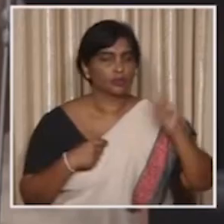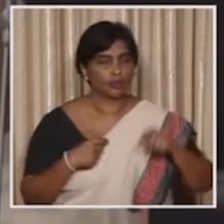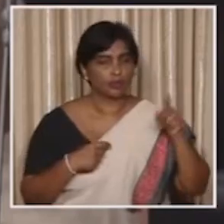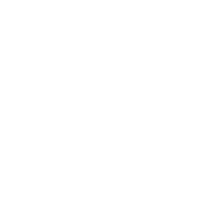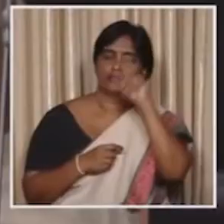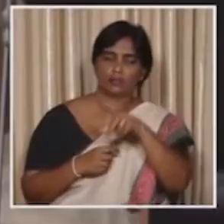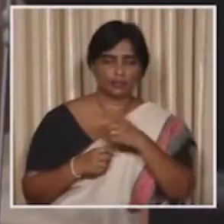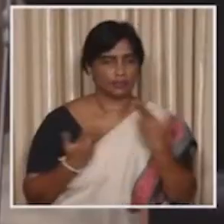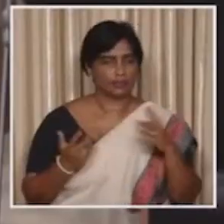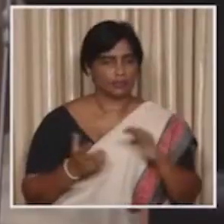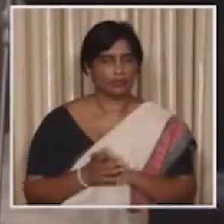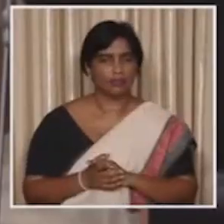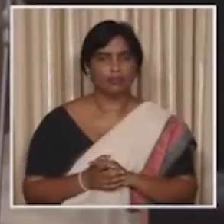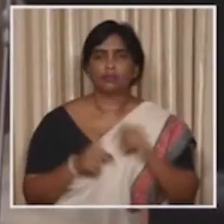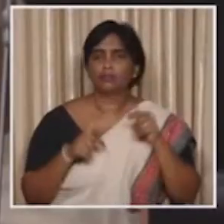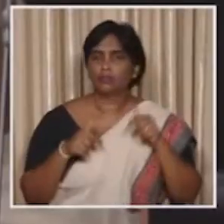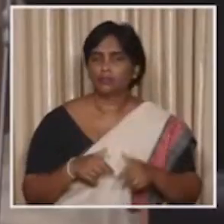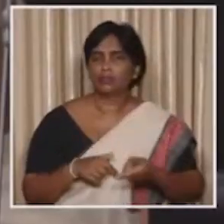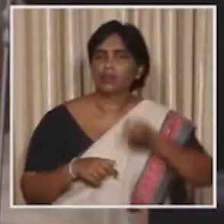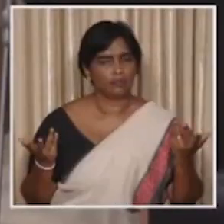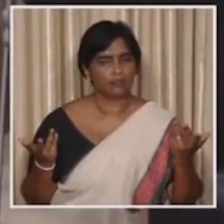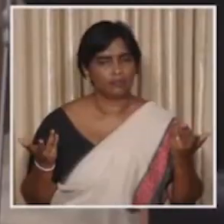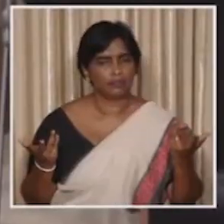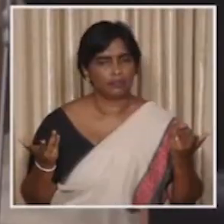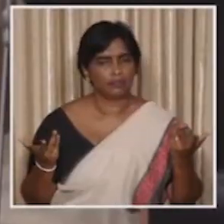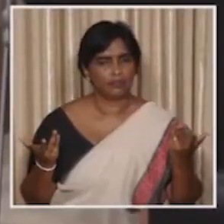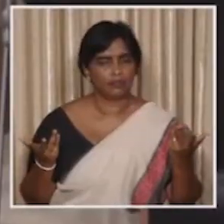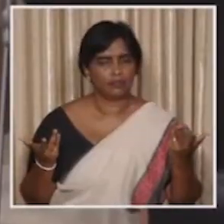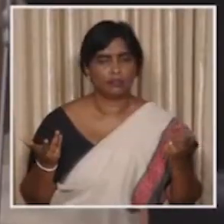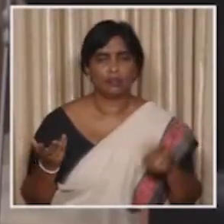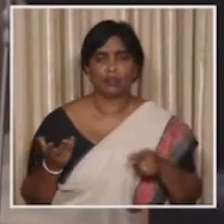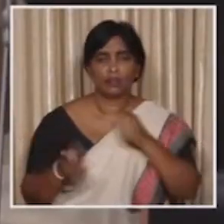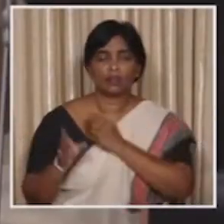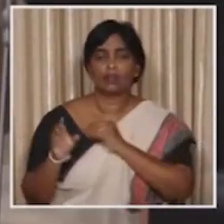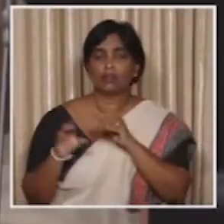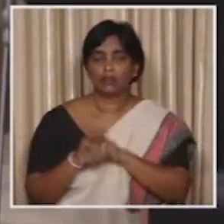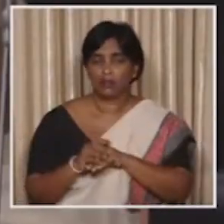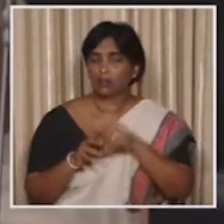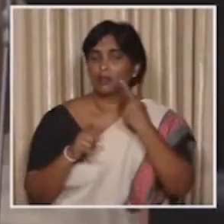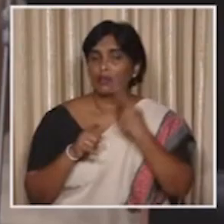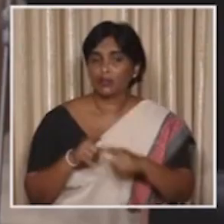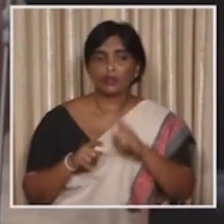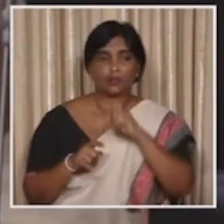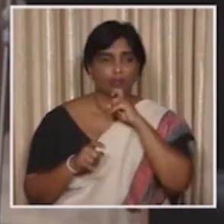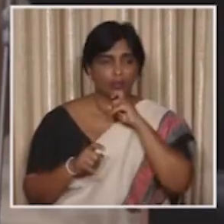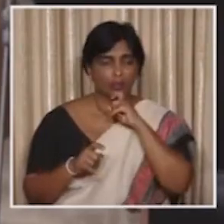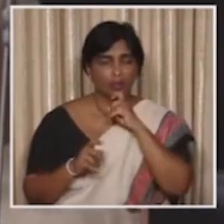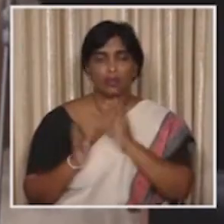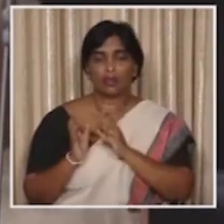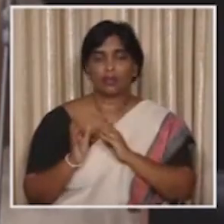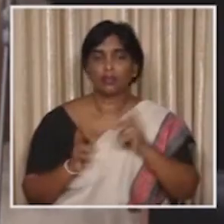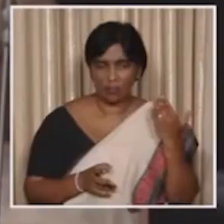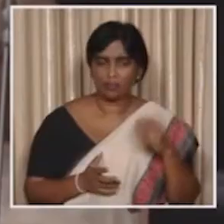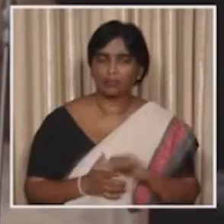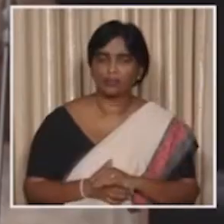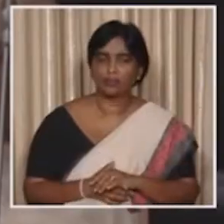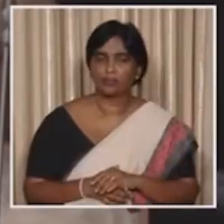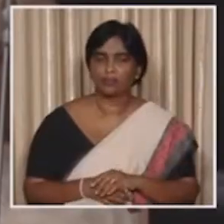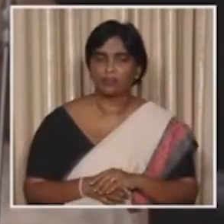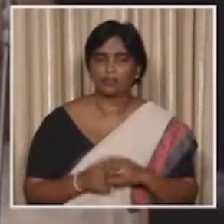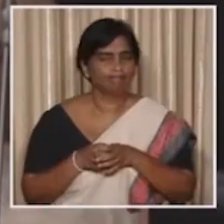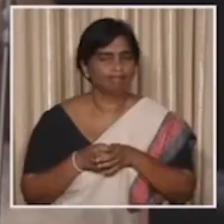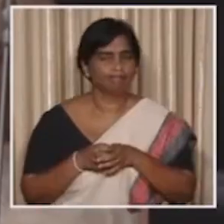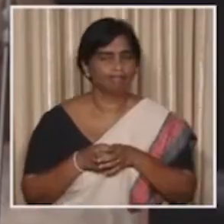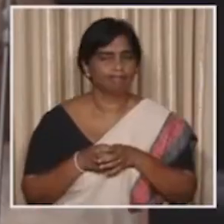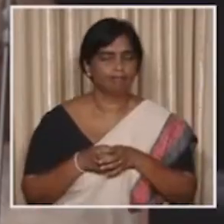අග්‍රවිනිශ්චකාරතුමාගේ නම ඇව්වා. තාම මේක අනුමත කරගන්න බෑ. එතුමා එතෙන්ට ගියාම විතරයි අභියාචනා කරේ සභාපතිව පත් කරන්න පුළුවන්. මේක හිර